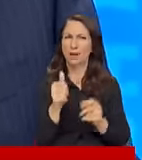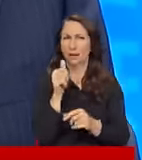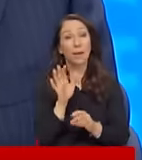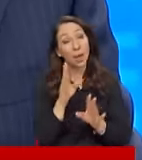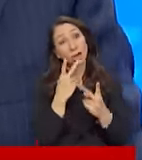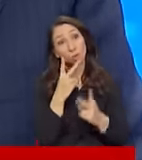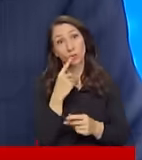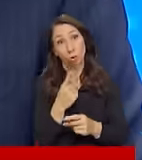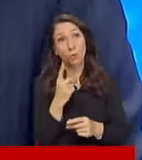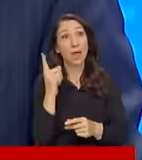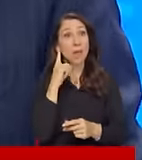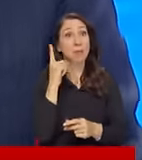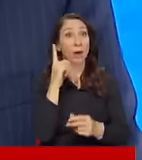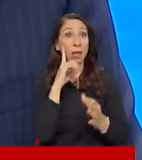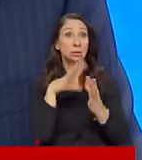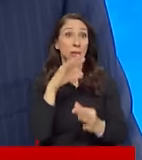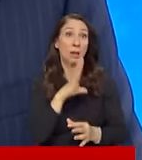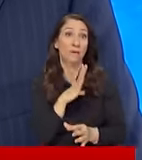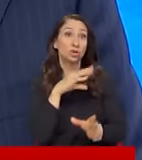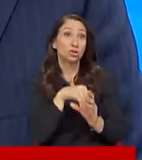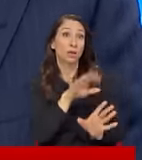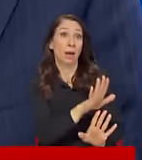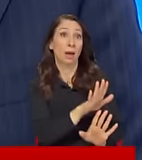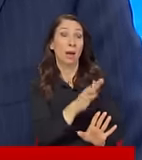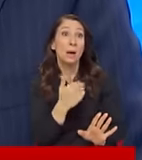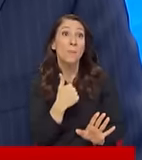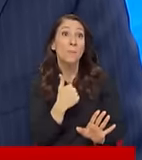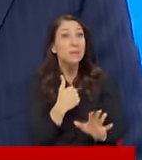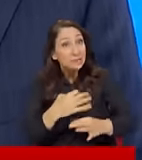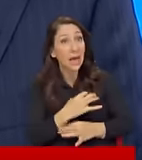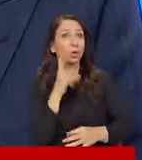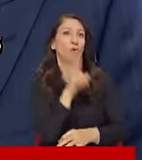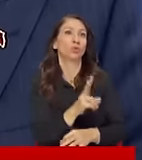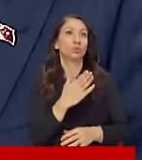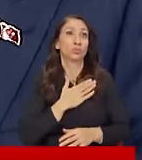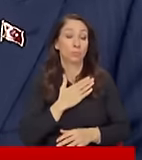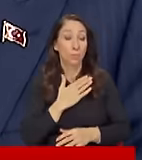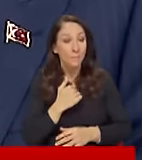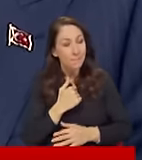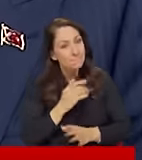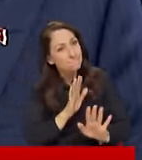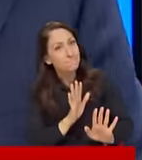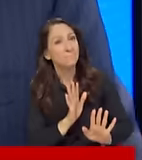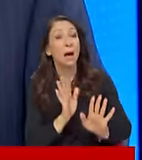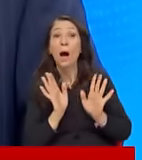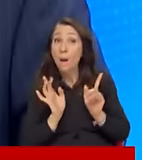açık söyleyeyim, itibarlı insanlar var içlerinde. Benim itibar ettiğim en azından, benim muteber gördüğüm.